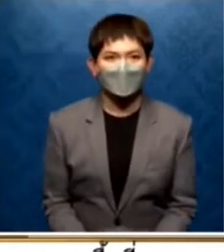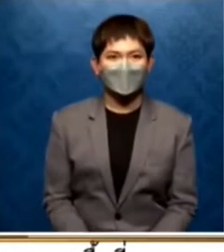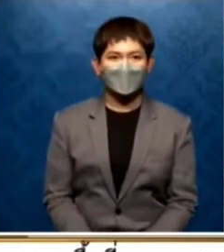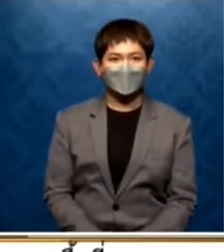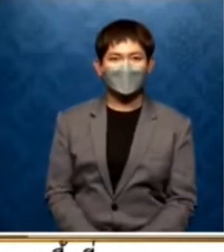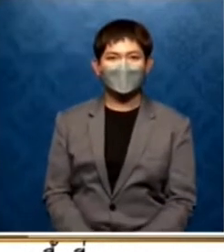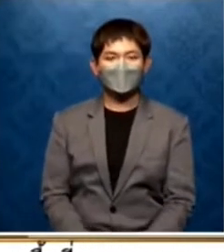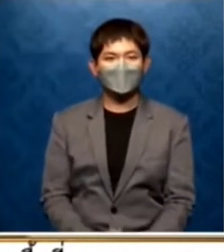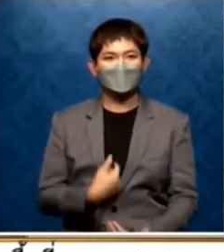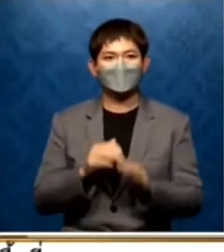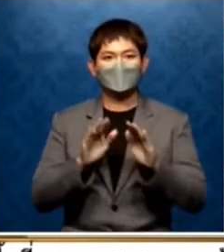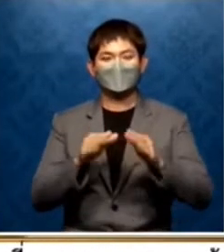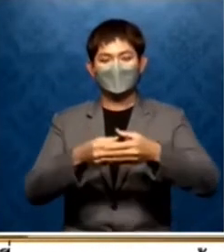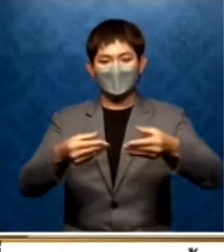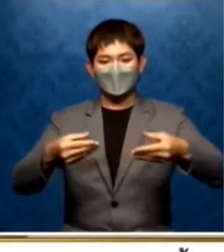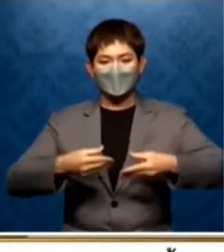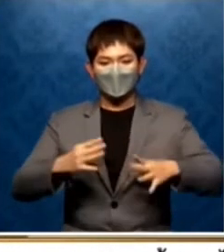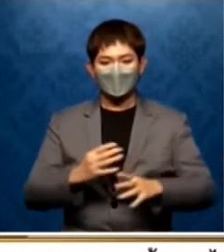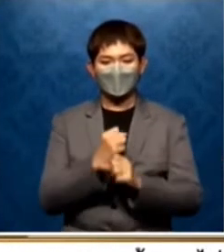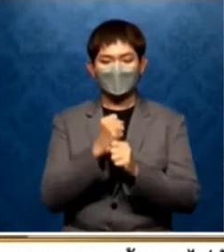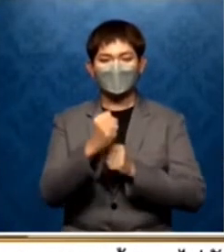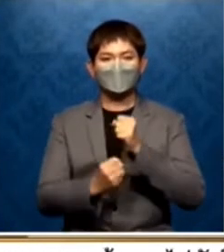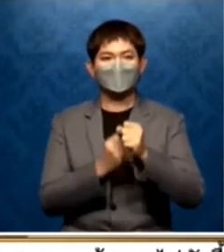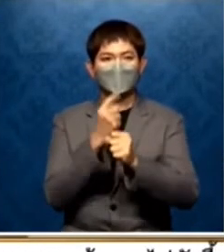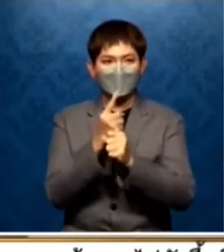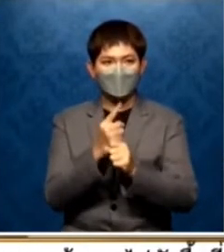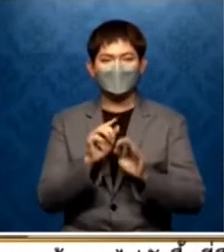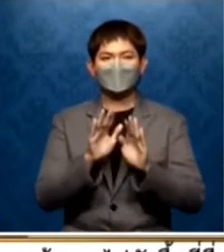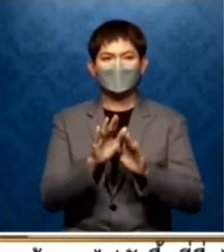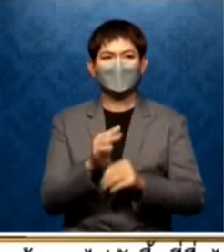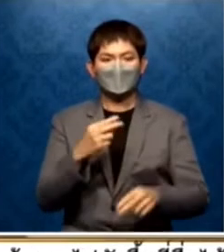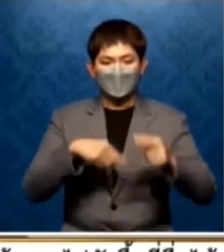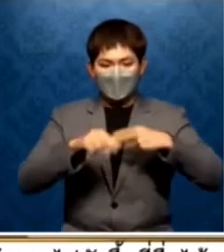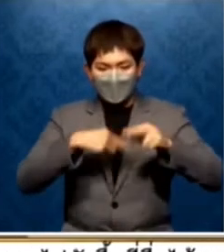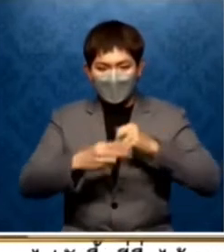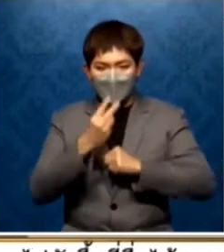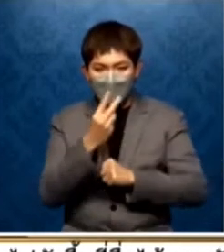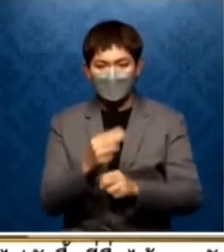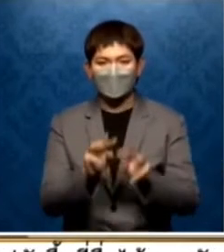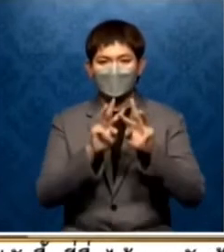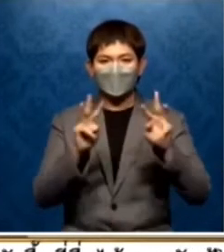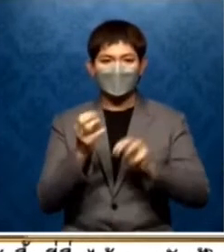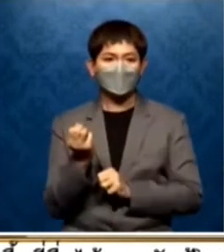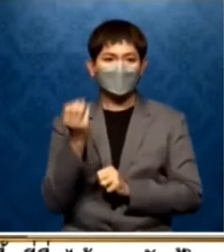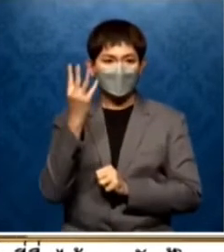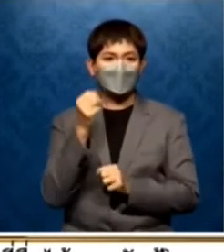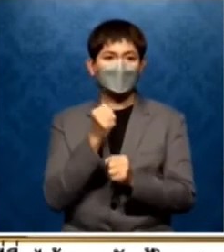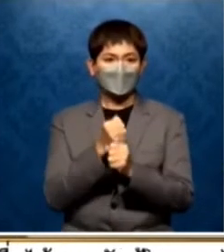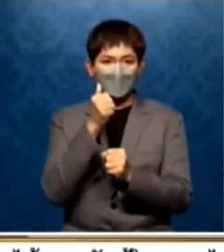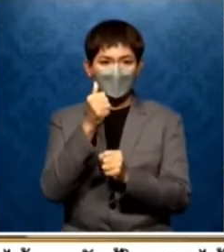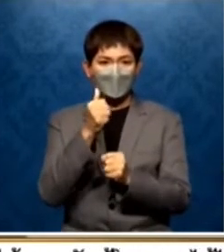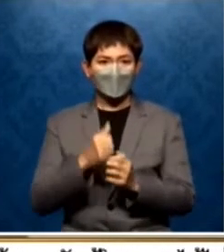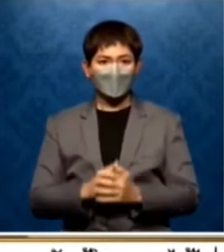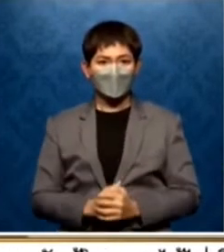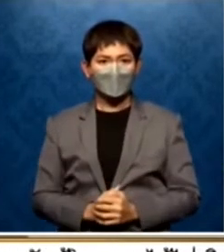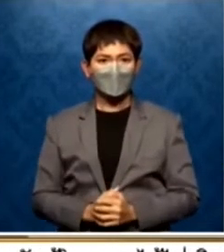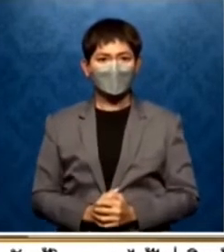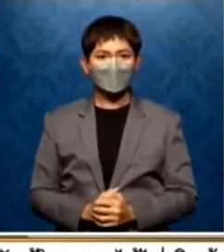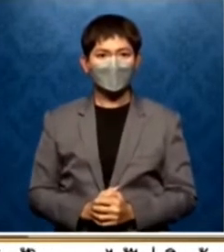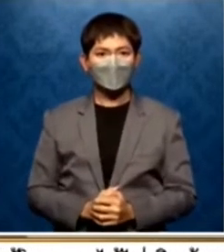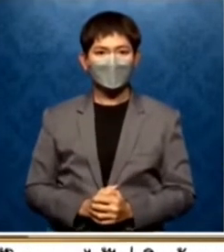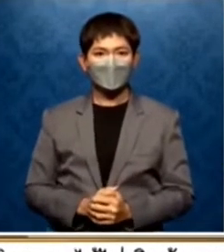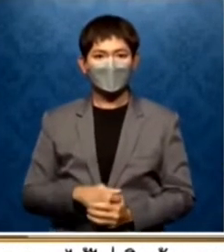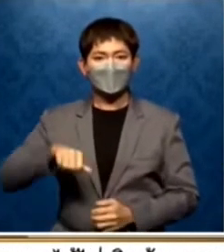นที่ทำรายงานประจำปีทั้งหลายช่วยส่งในเว็บไซต์ก็ได้นะฮะทุกคนสามารถเปิด